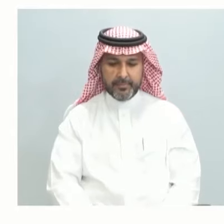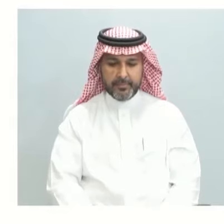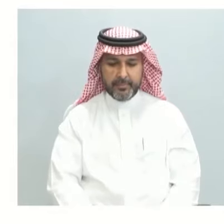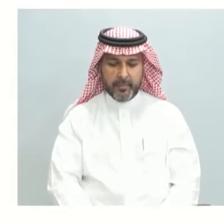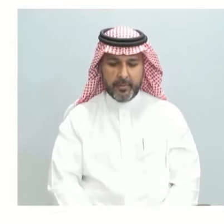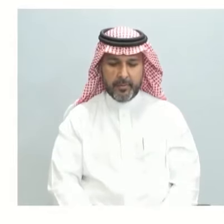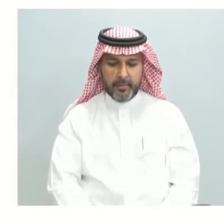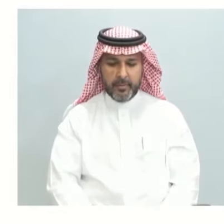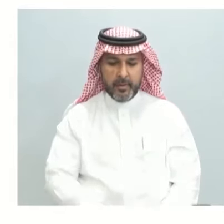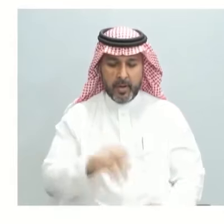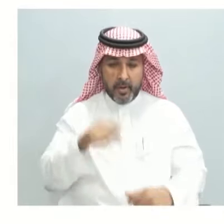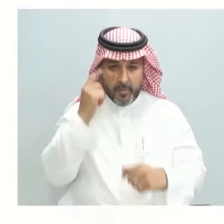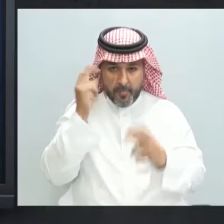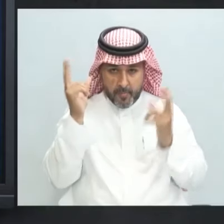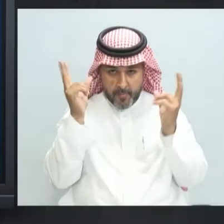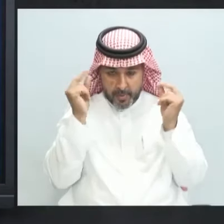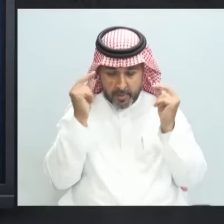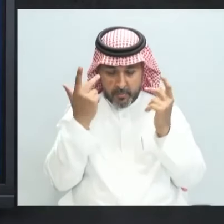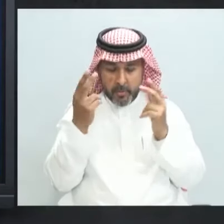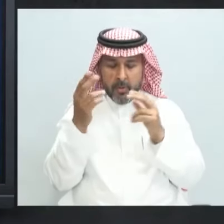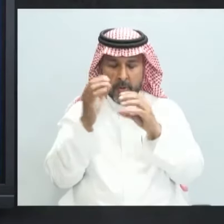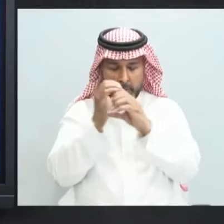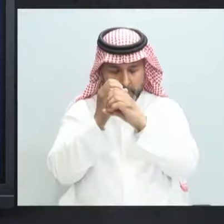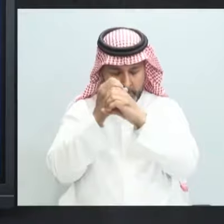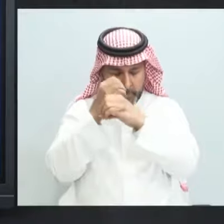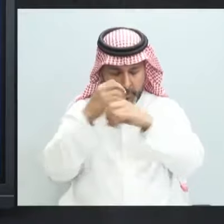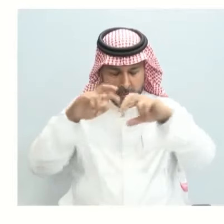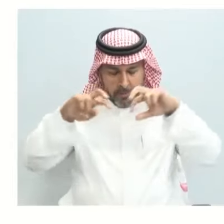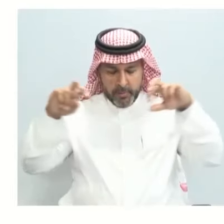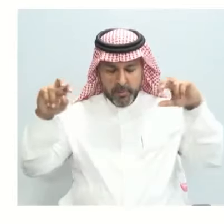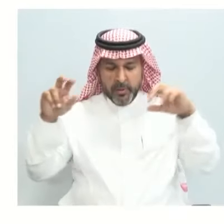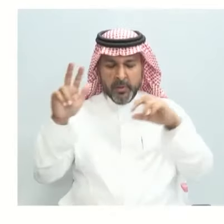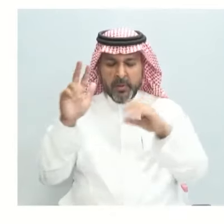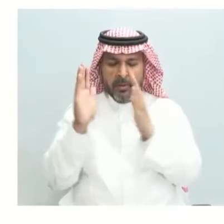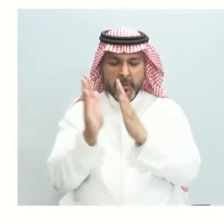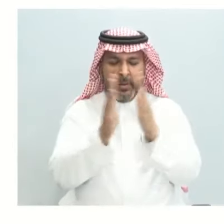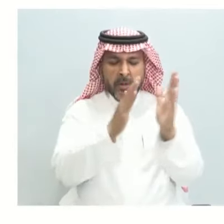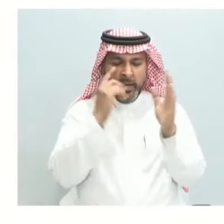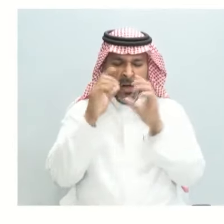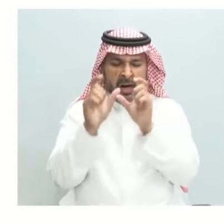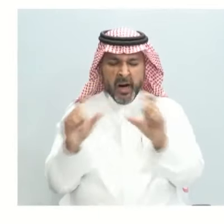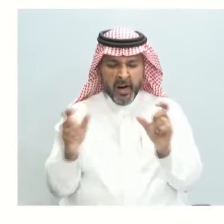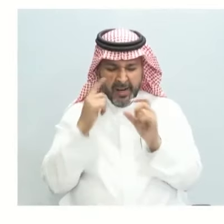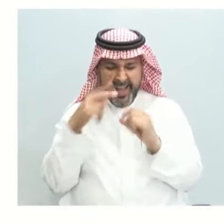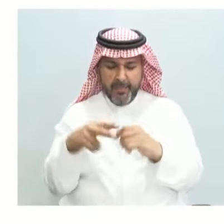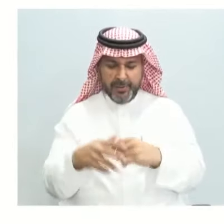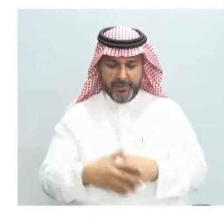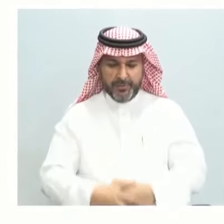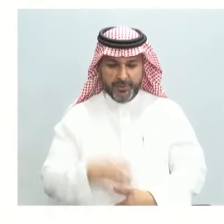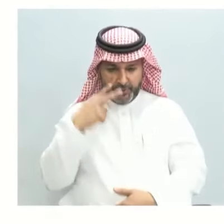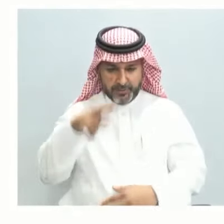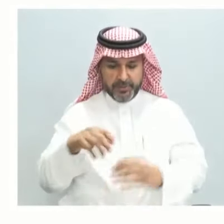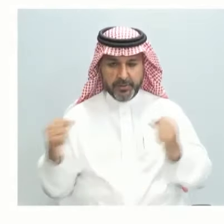اذا سنتعرف على تحليل كثيرات نبدا لايضاح ذلك عبر هذا